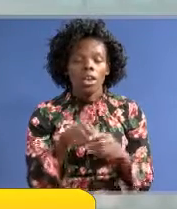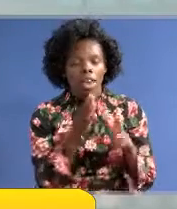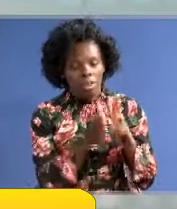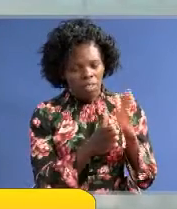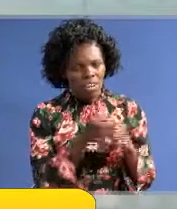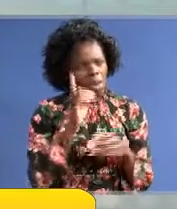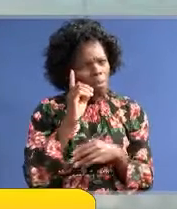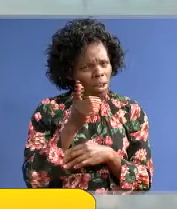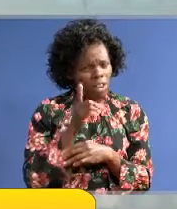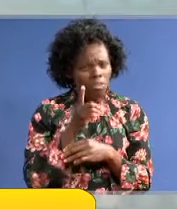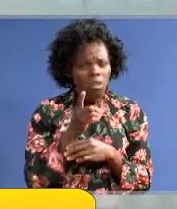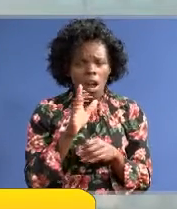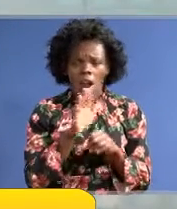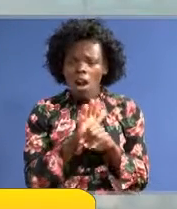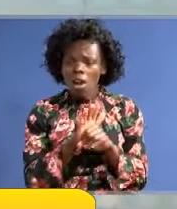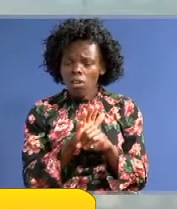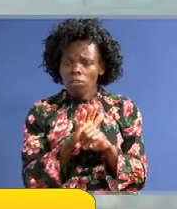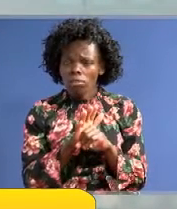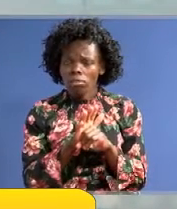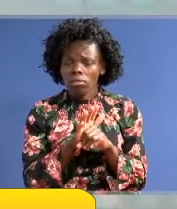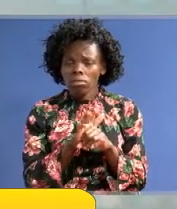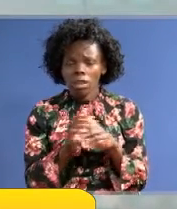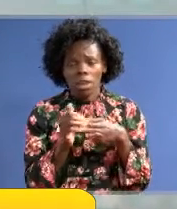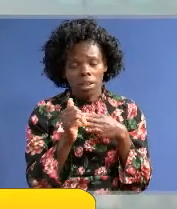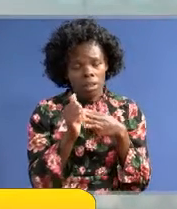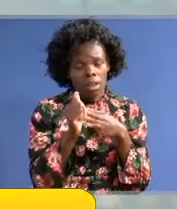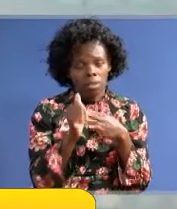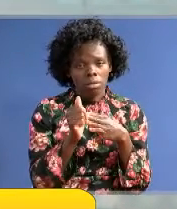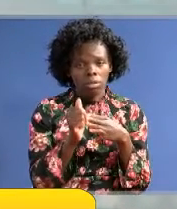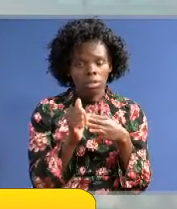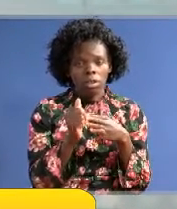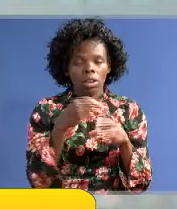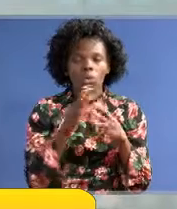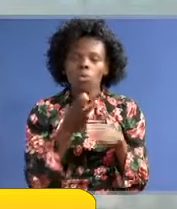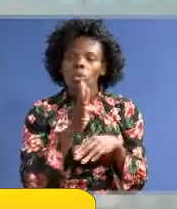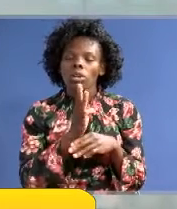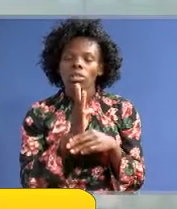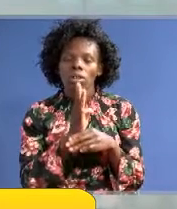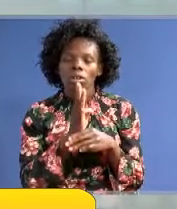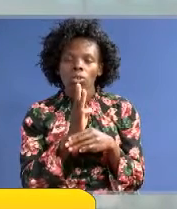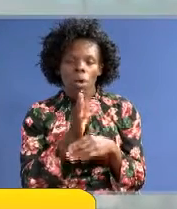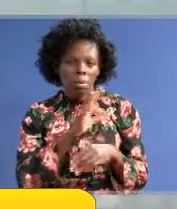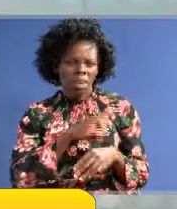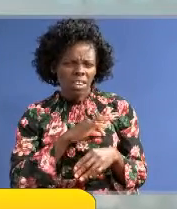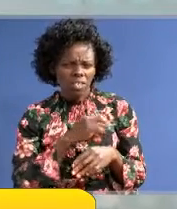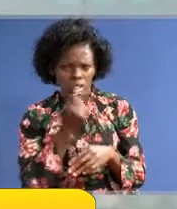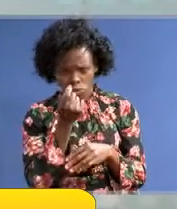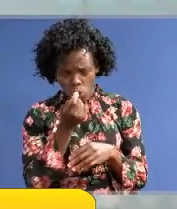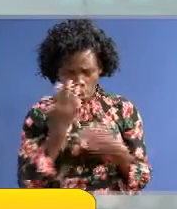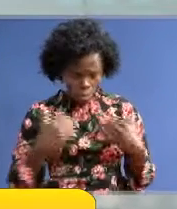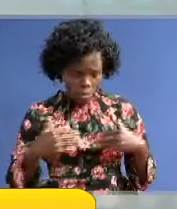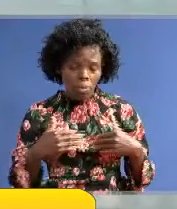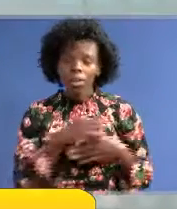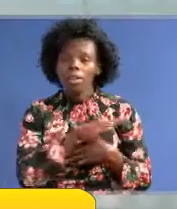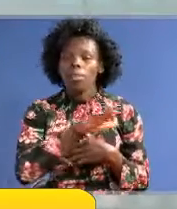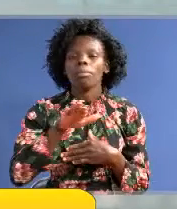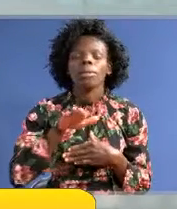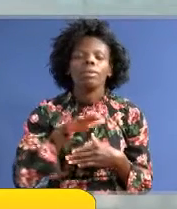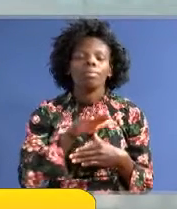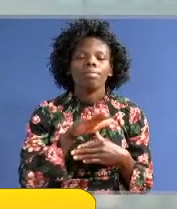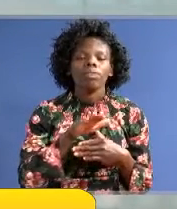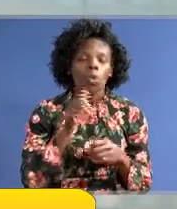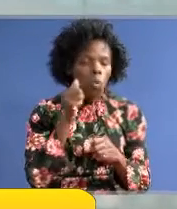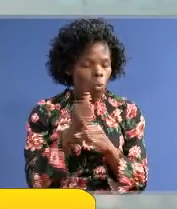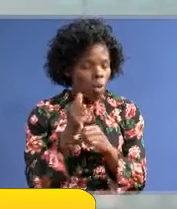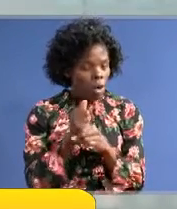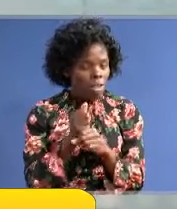wamekashifu vikali viongozi wao kwa utepetevu wa uongozi katika mradi wa maji unaowanufaisha watu wachache katika maeneo hayo.